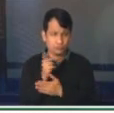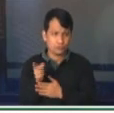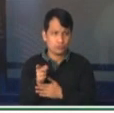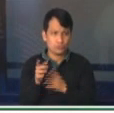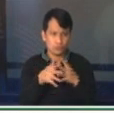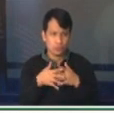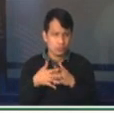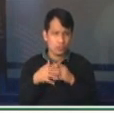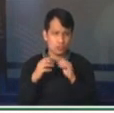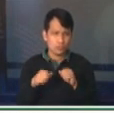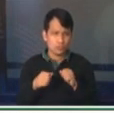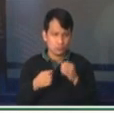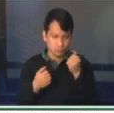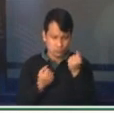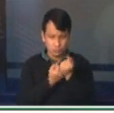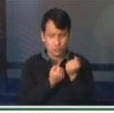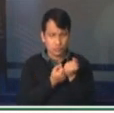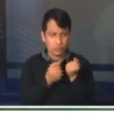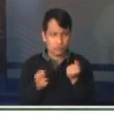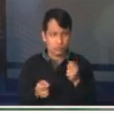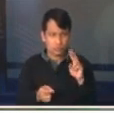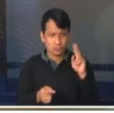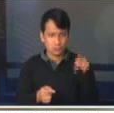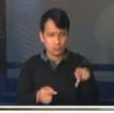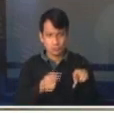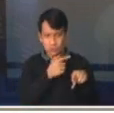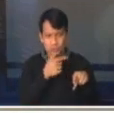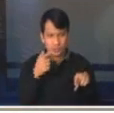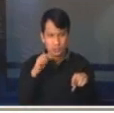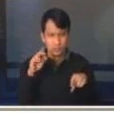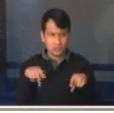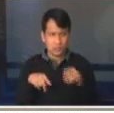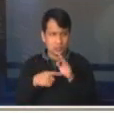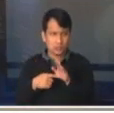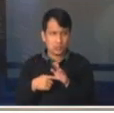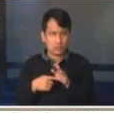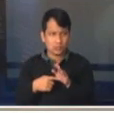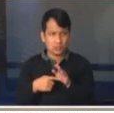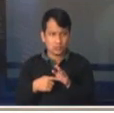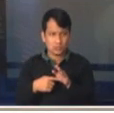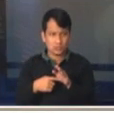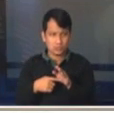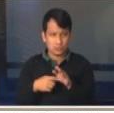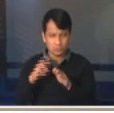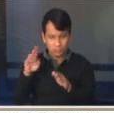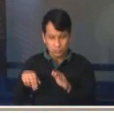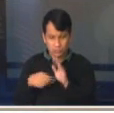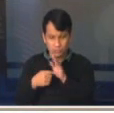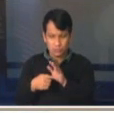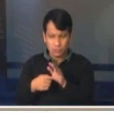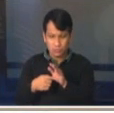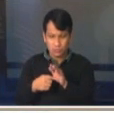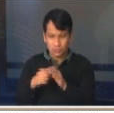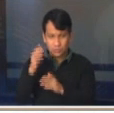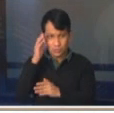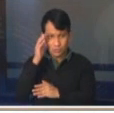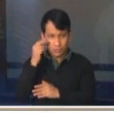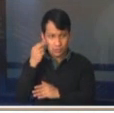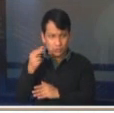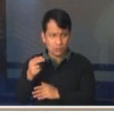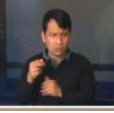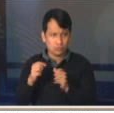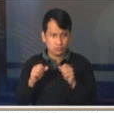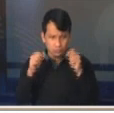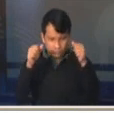Amerika. Nagpahati din po ng pagbati si Vice President Lenny Robredo kina Biden at US Vice President-elect Kamala Harris. Sa kanyang post